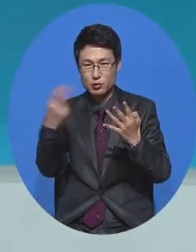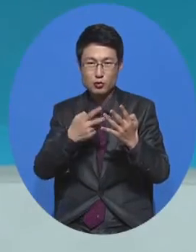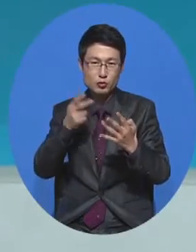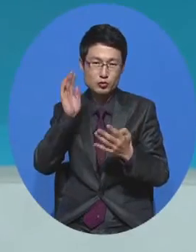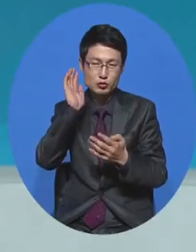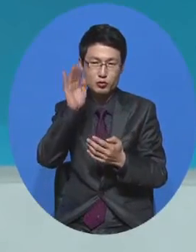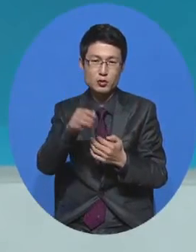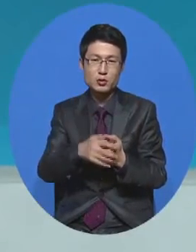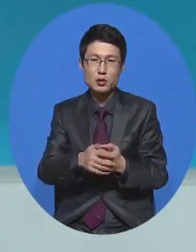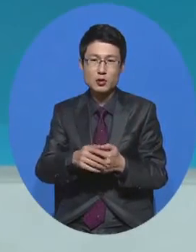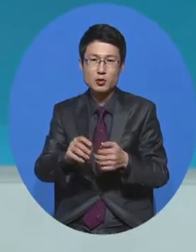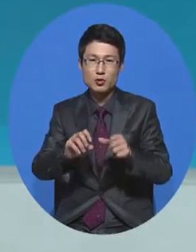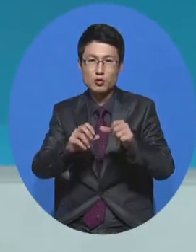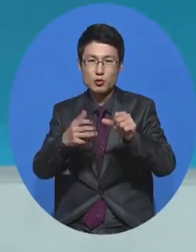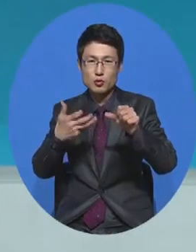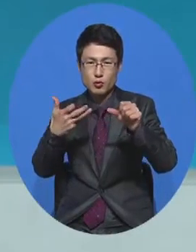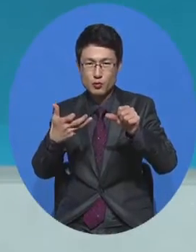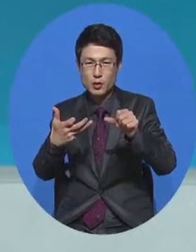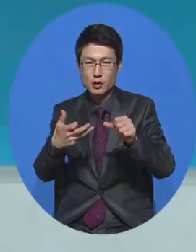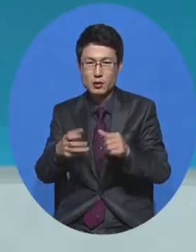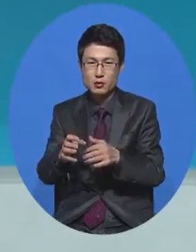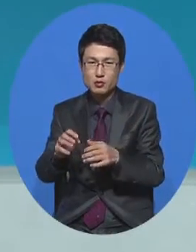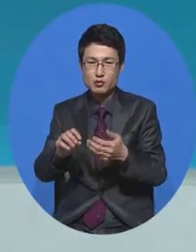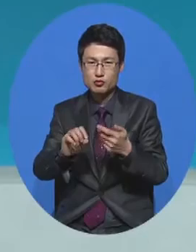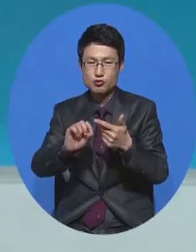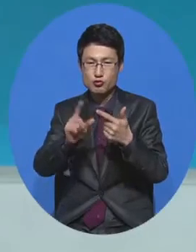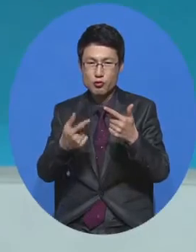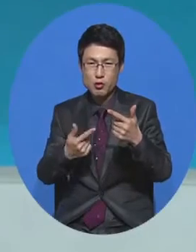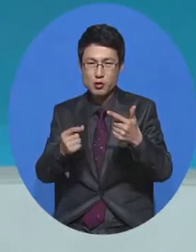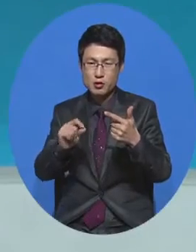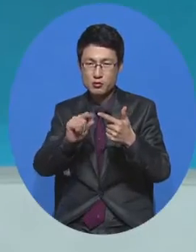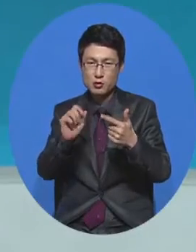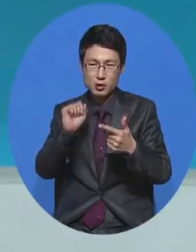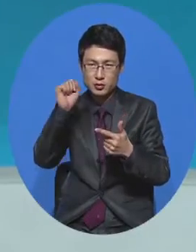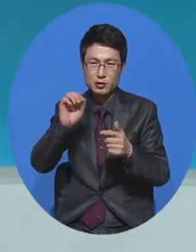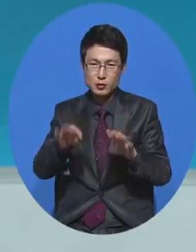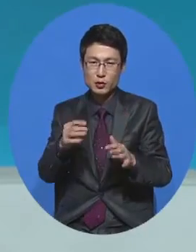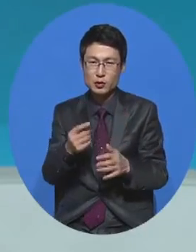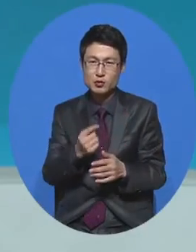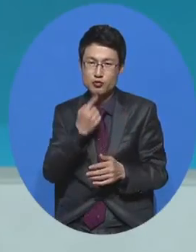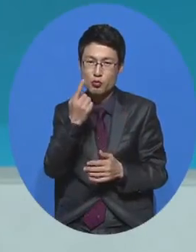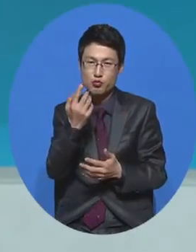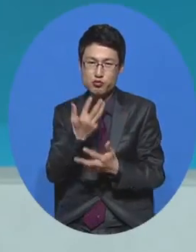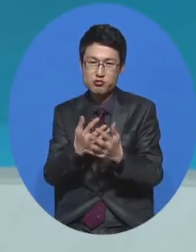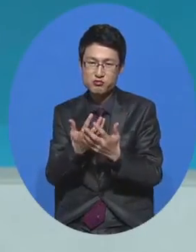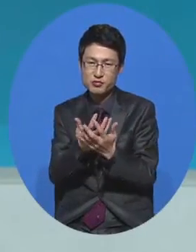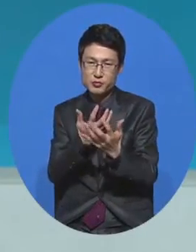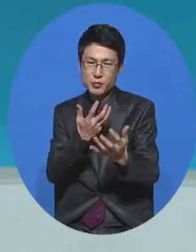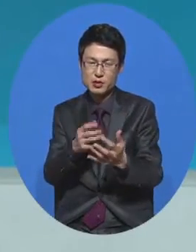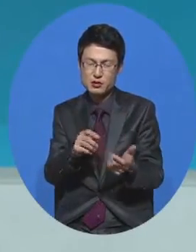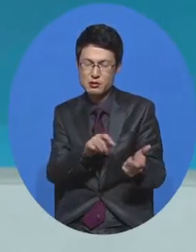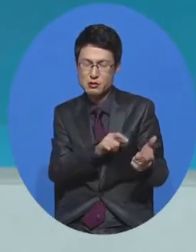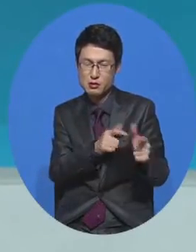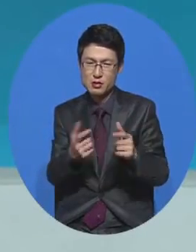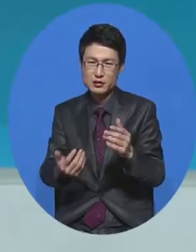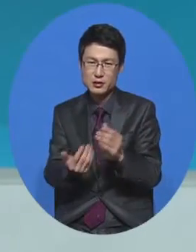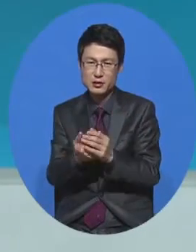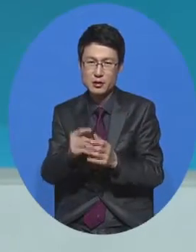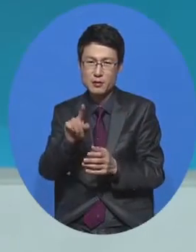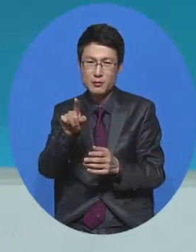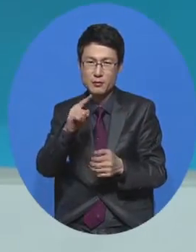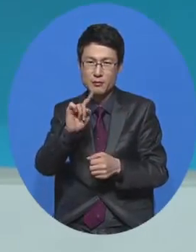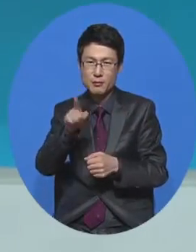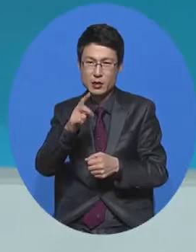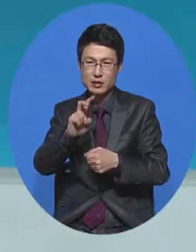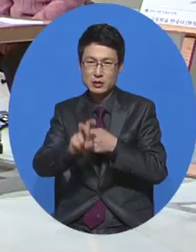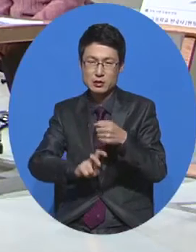이후에 5.18 광주 호일 펄과 6월 항 재 의 이번에 촛불집회 이런 엄청난 사건들이 2 120년